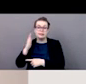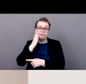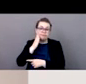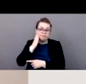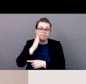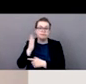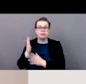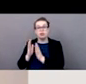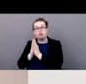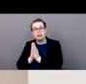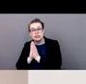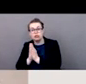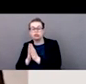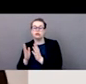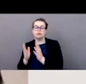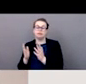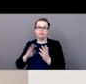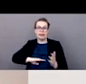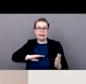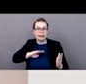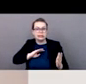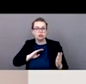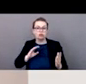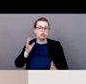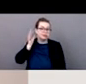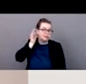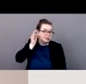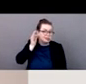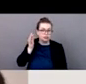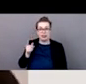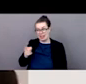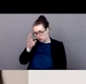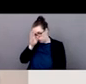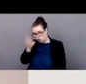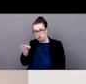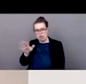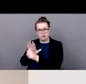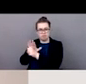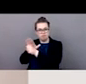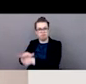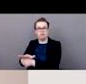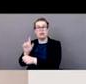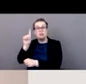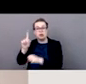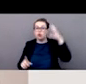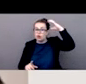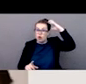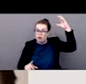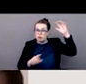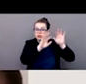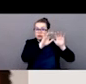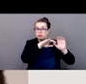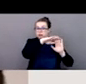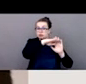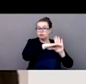nationalité culture religion et ceci représente une discrimination directe en termes de la réponse politique aussi si